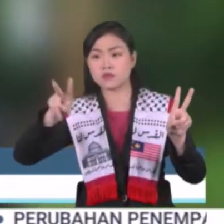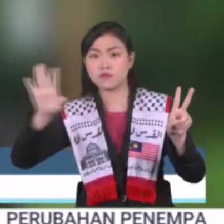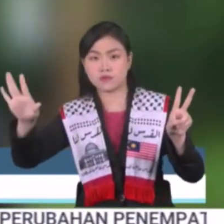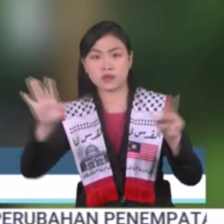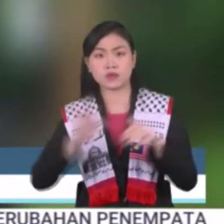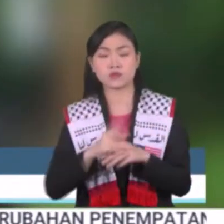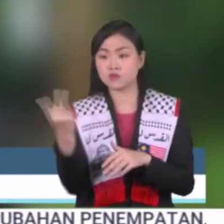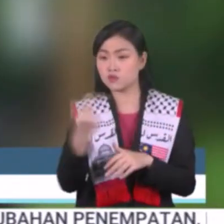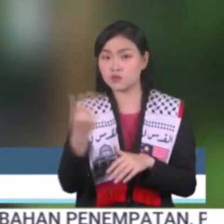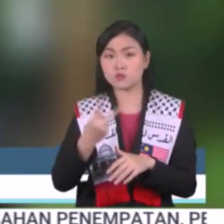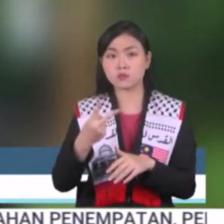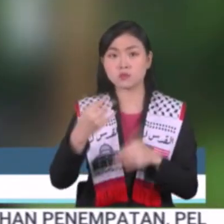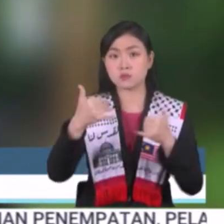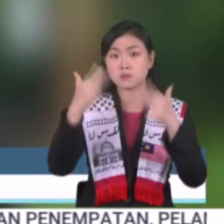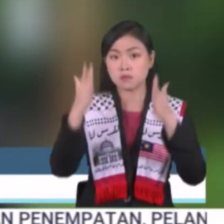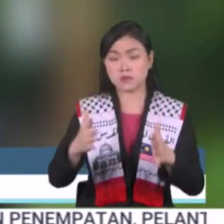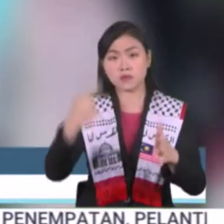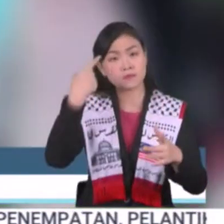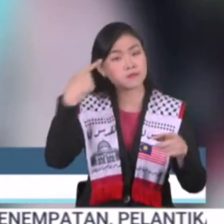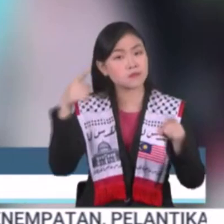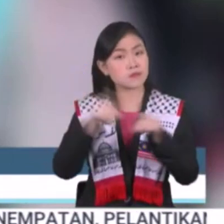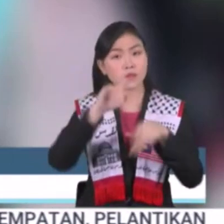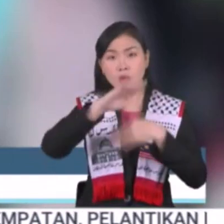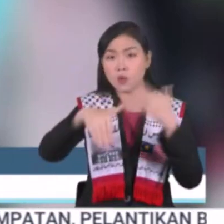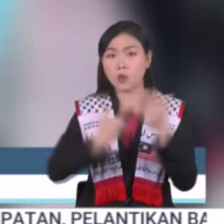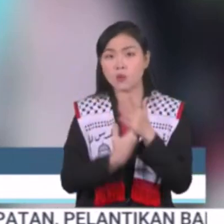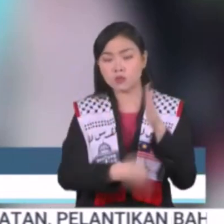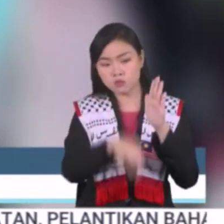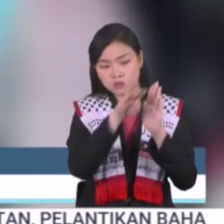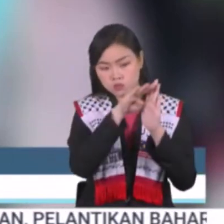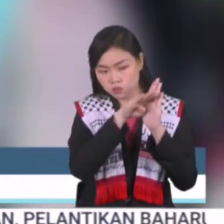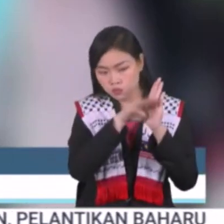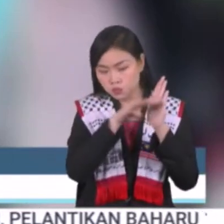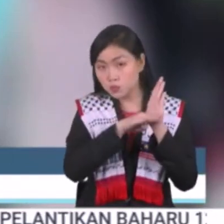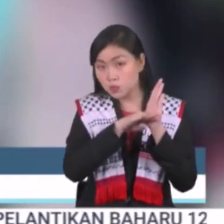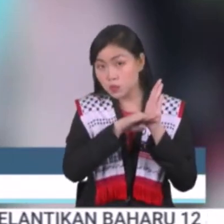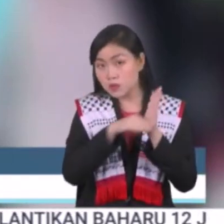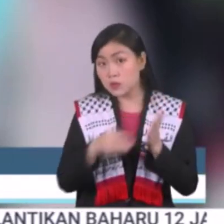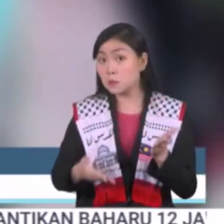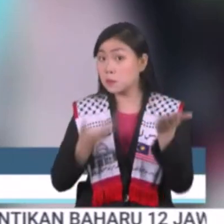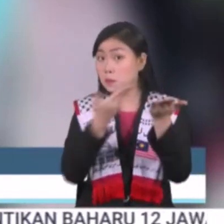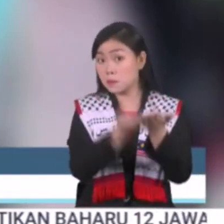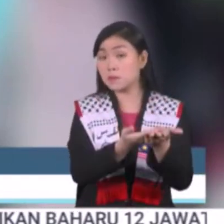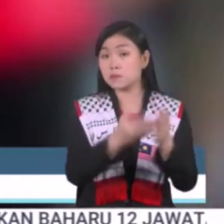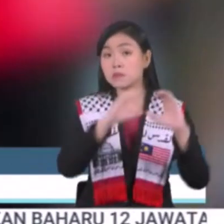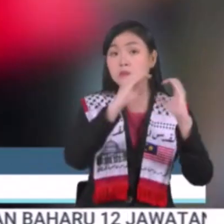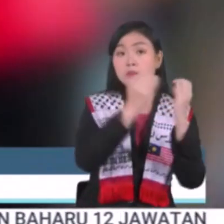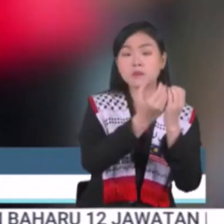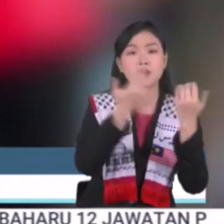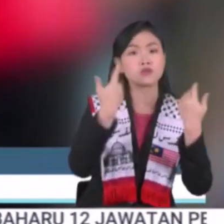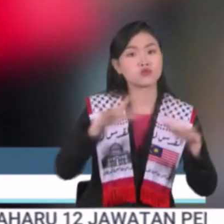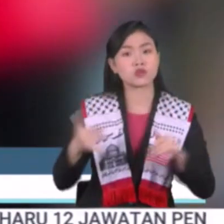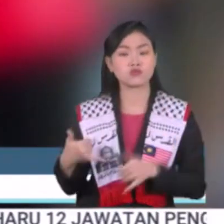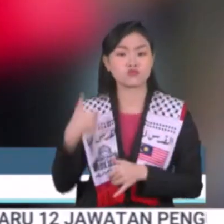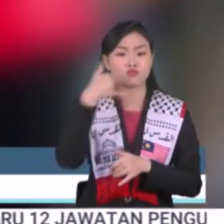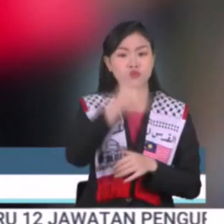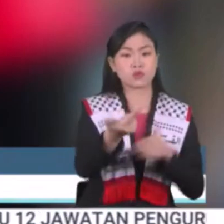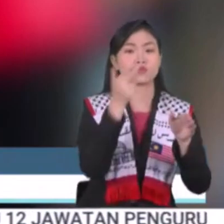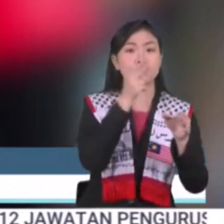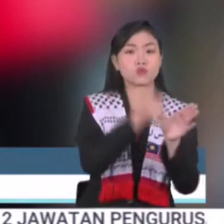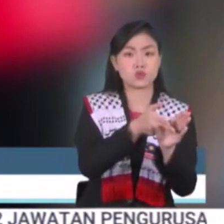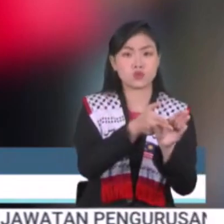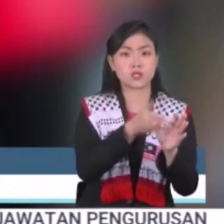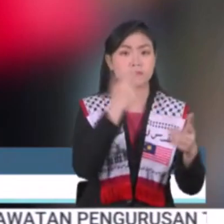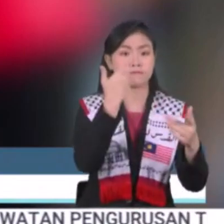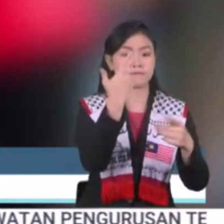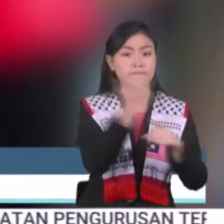2024-2025. Kedua-dua pemain itu bersetuju dengan segala syarat yang dikemukakan oleh pihak kelab dan telah turun sesi latihan